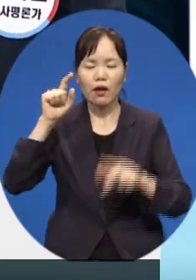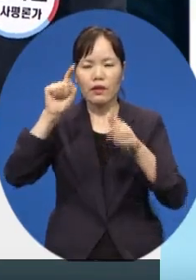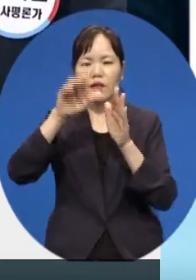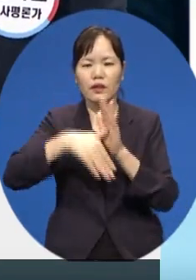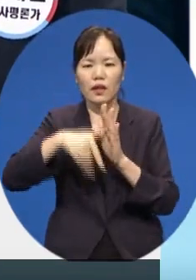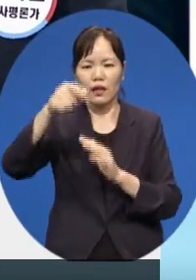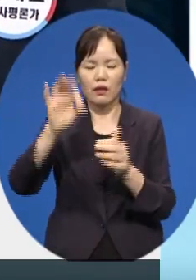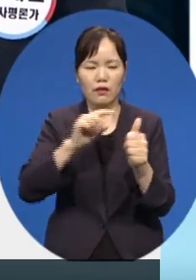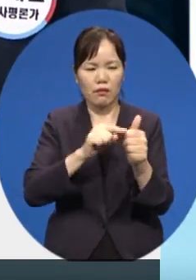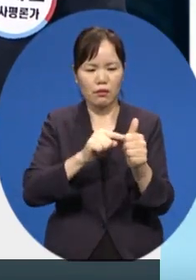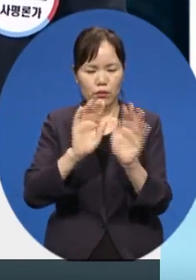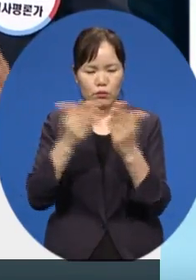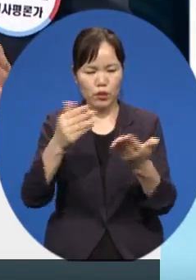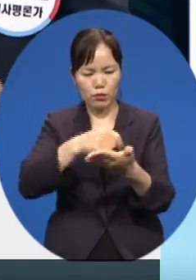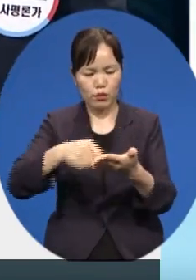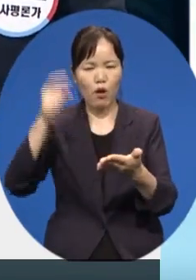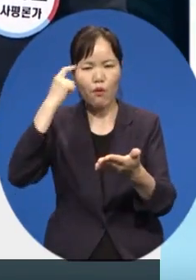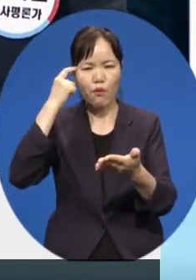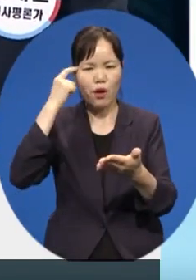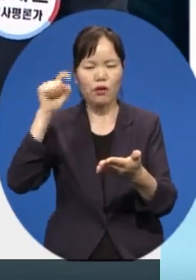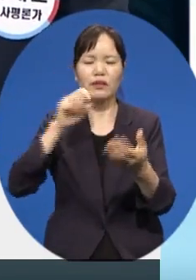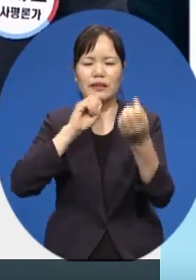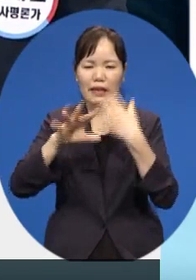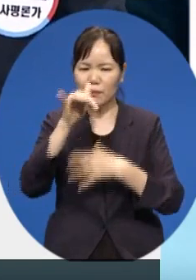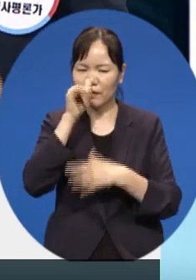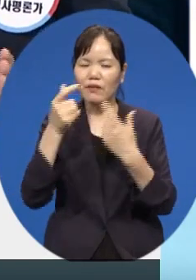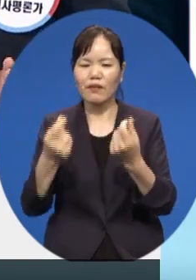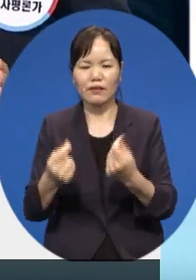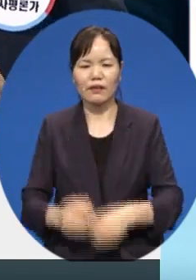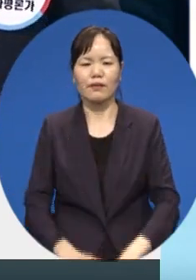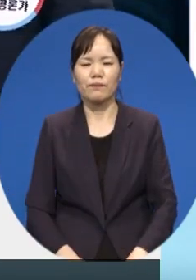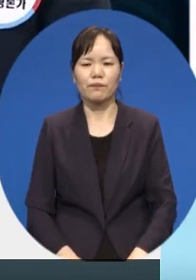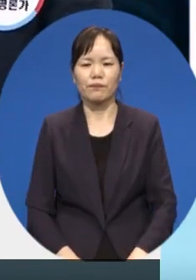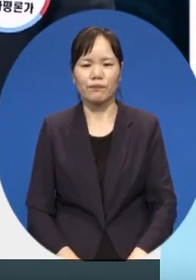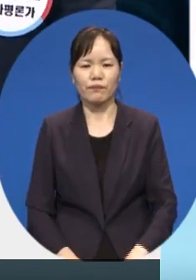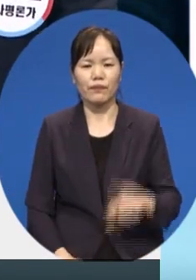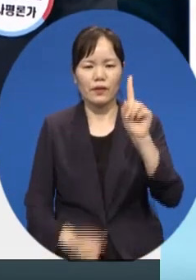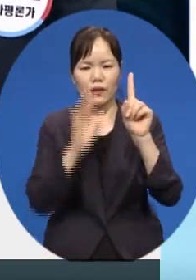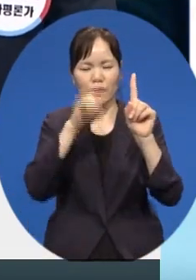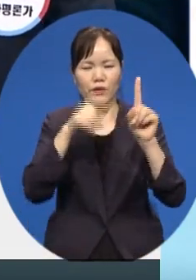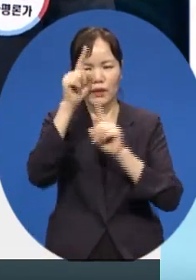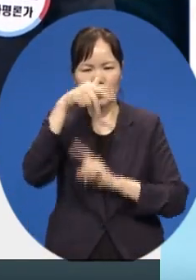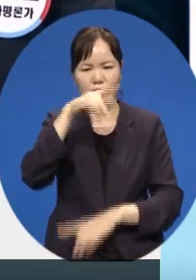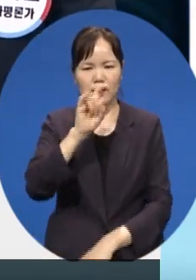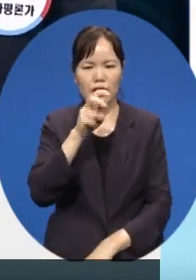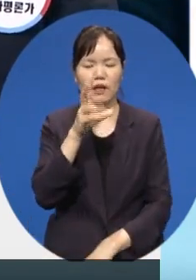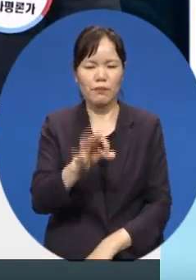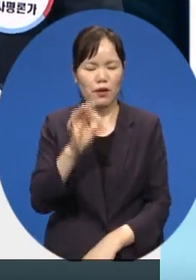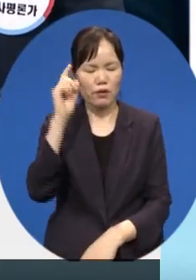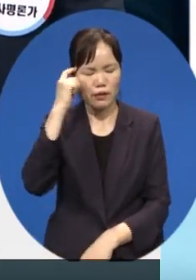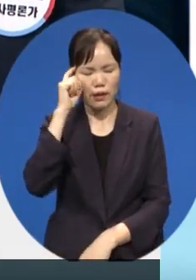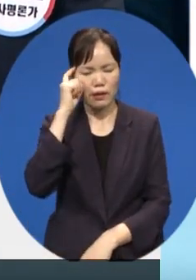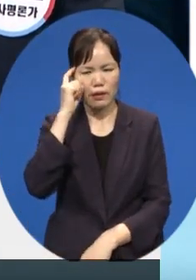전 청와대 대변인이 책을 냈는가에 대한 답이 여기 좀 있을 수 있다라고 보는데 1위 후보인 이재명 경기지사를 의식한